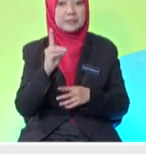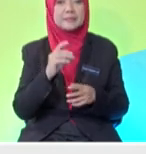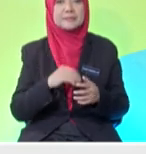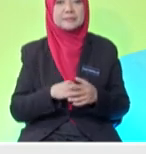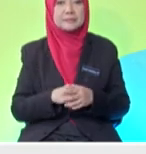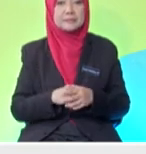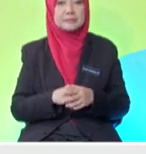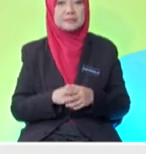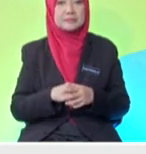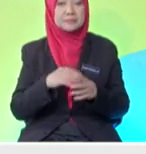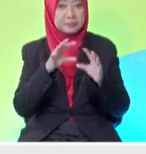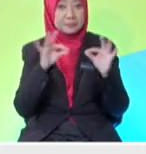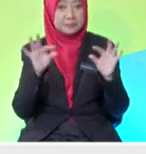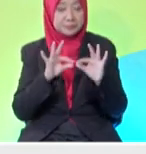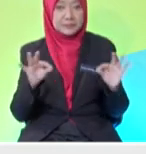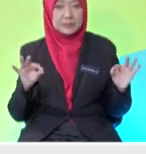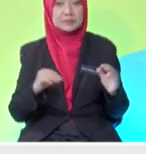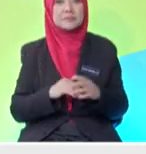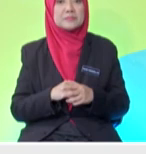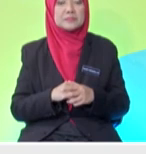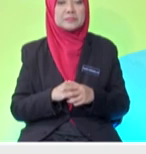pada bekas penyimpanan